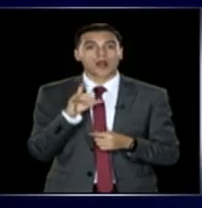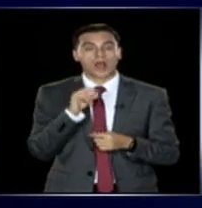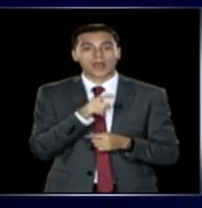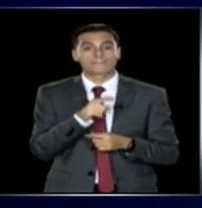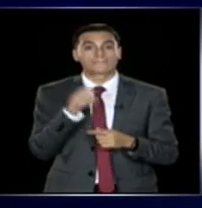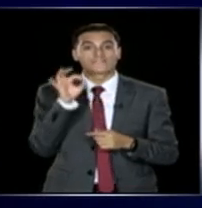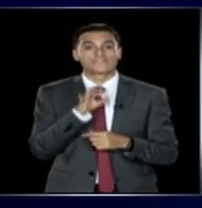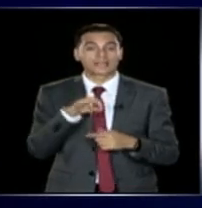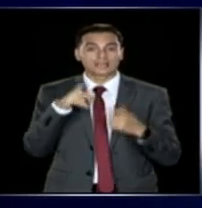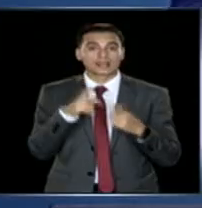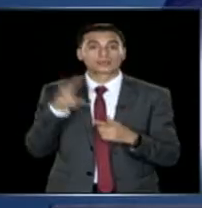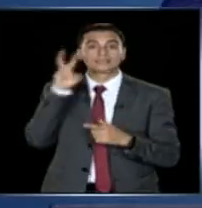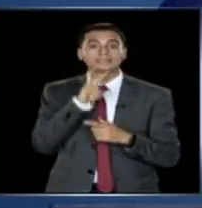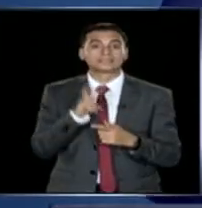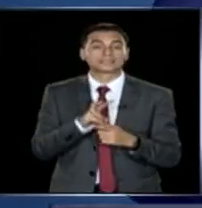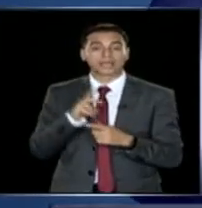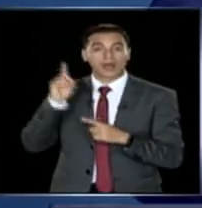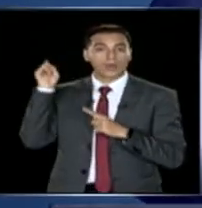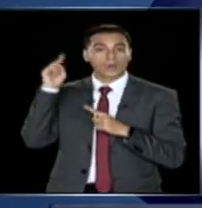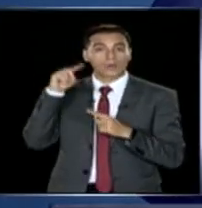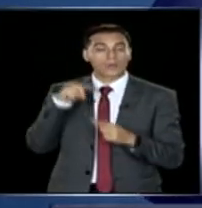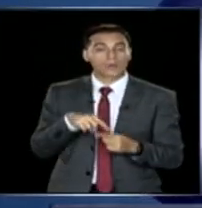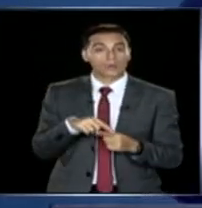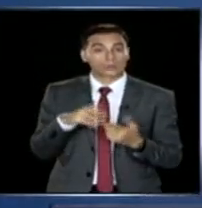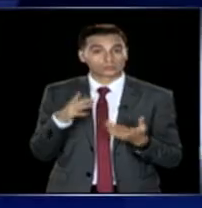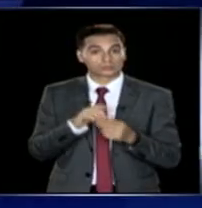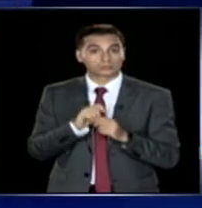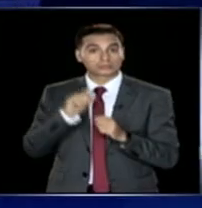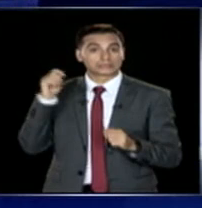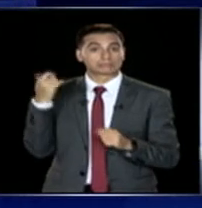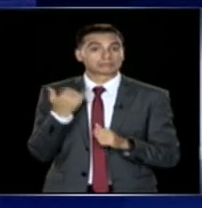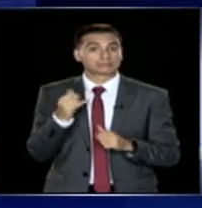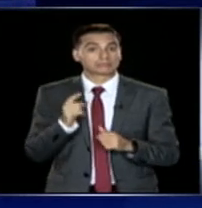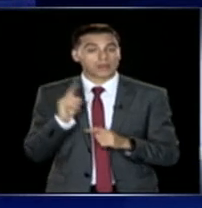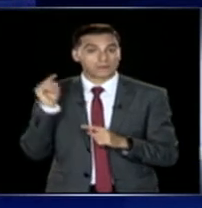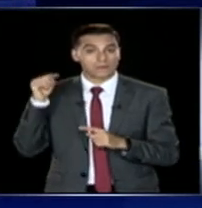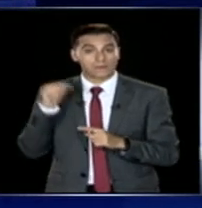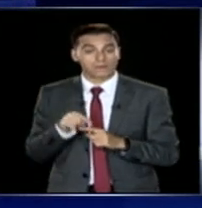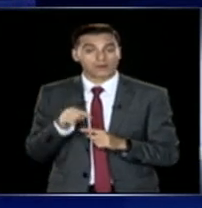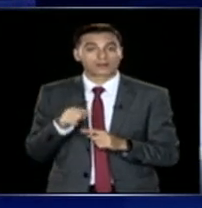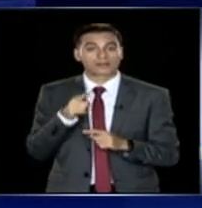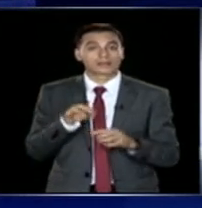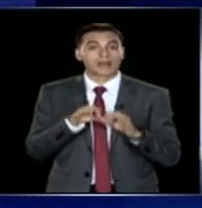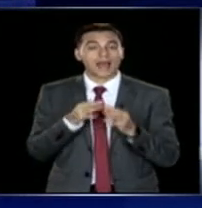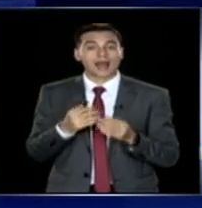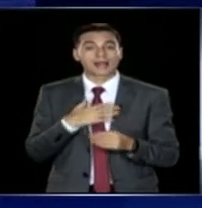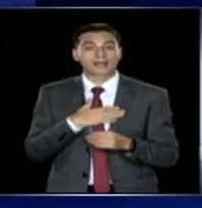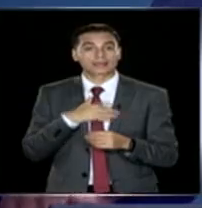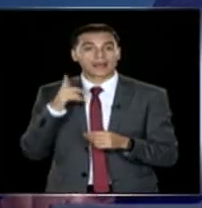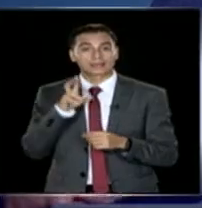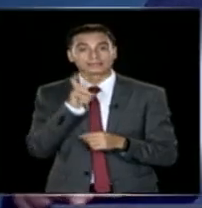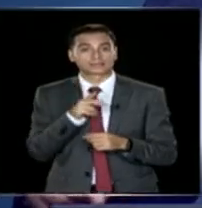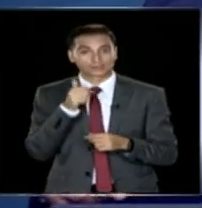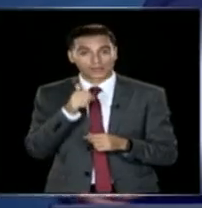من شمال سيناء. يا سلام. مشوار مش سهل طبعا. مش اخبار اهلنا في سيناء ايه؟